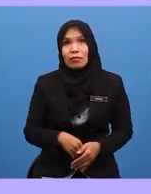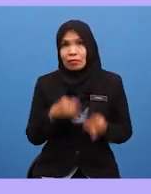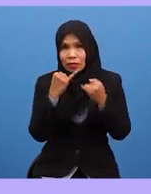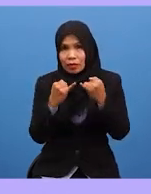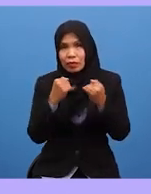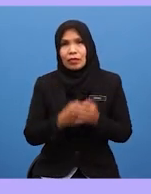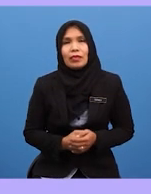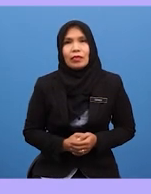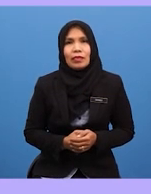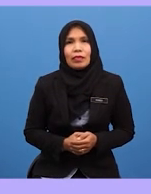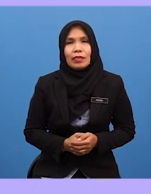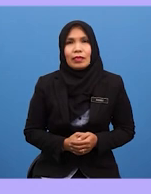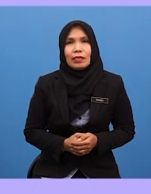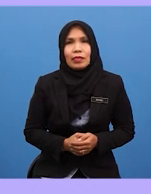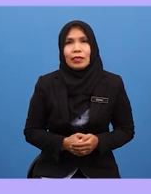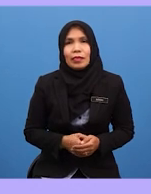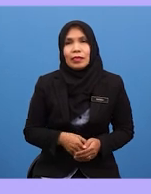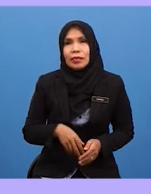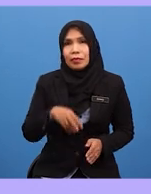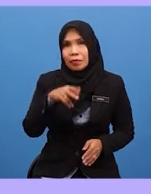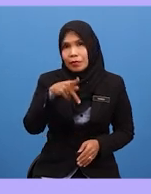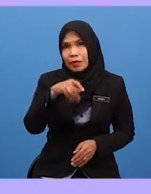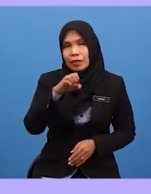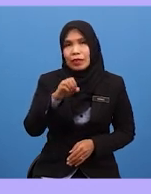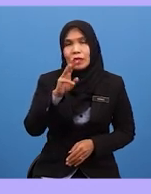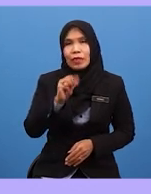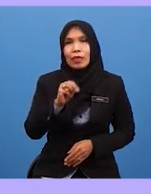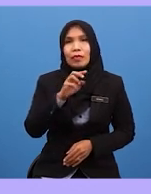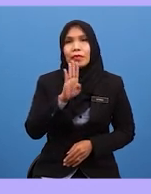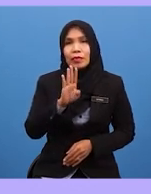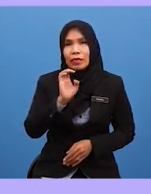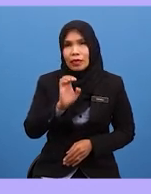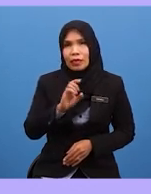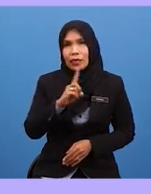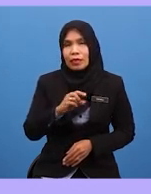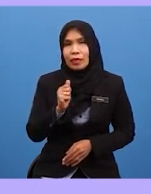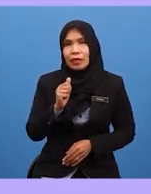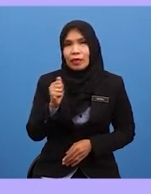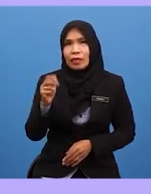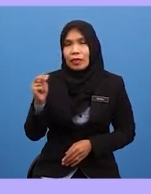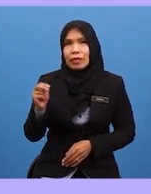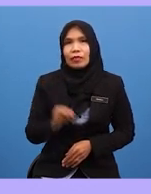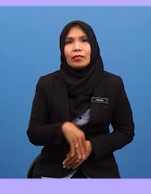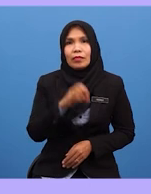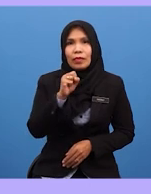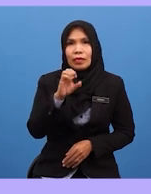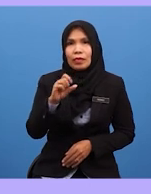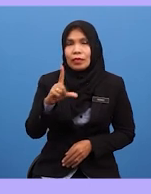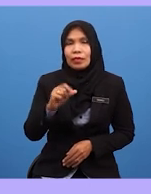ialah pembezaan sel. Ia berlaku selepas pemanjangan